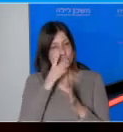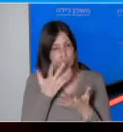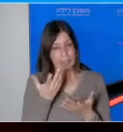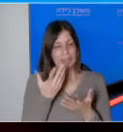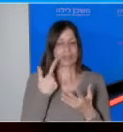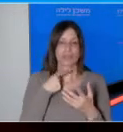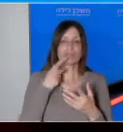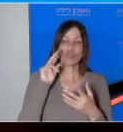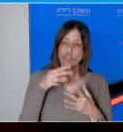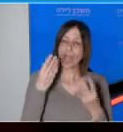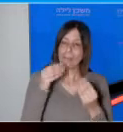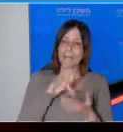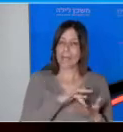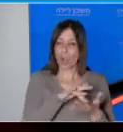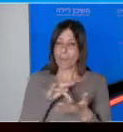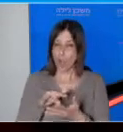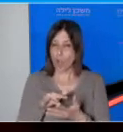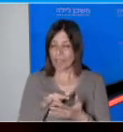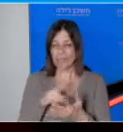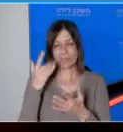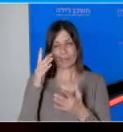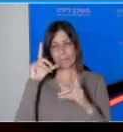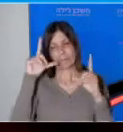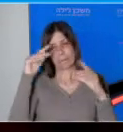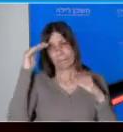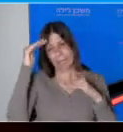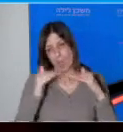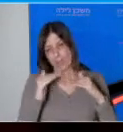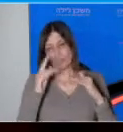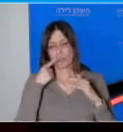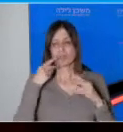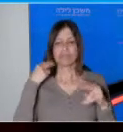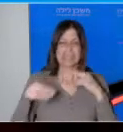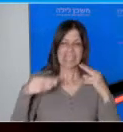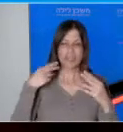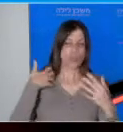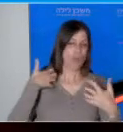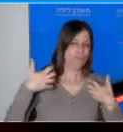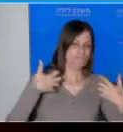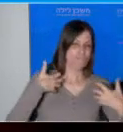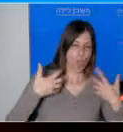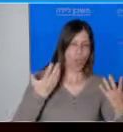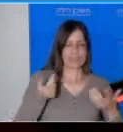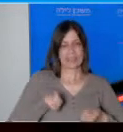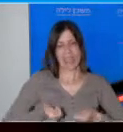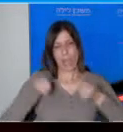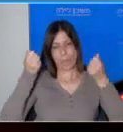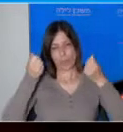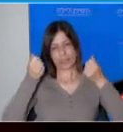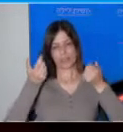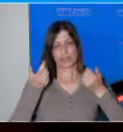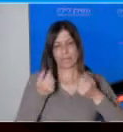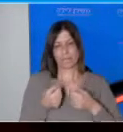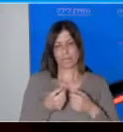היום יש את זה בהמון מקומות, ידללו את זה. כלומר, במסעדות, בהופעות, תרבות,